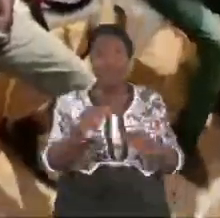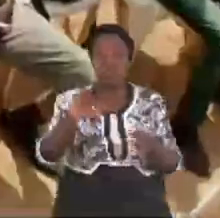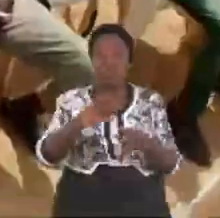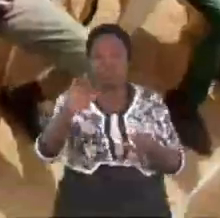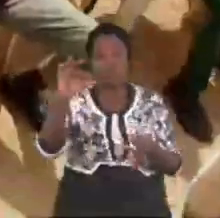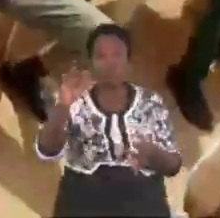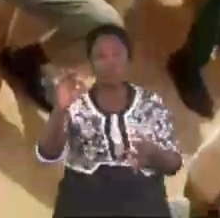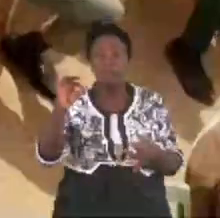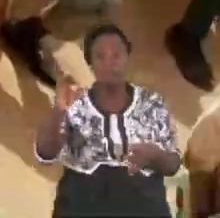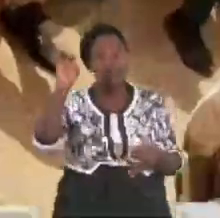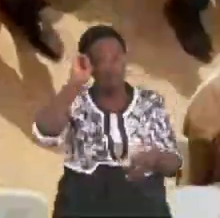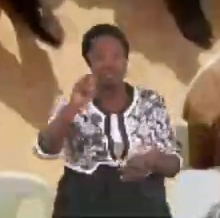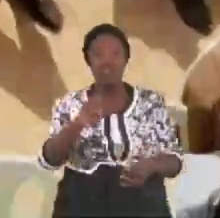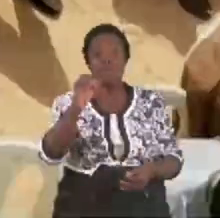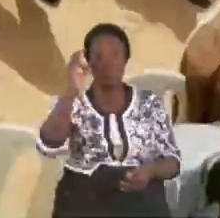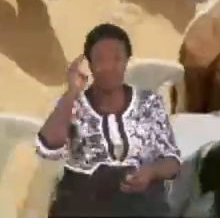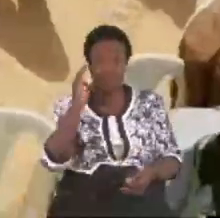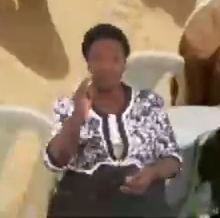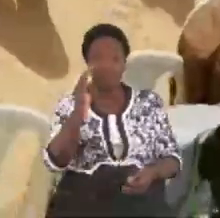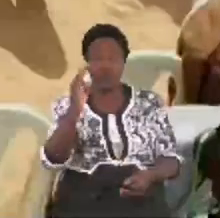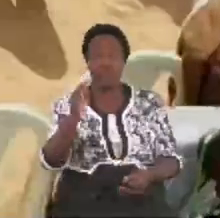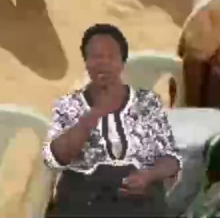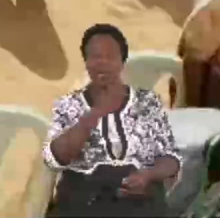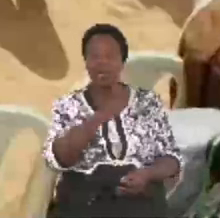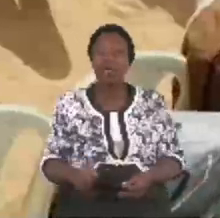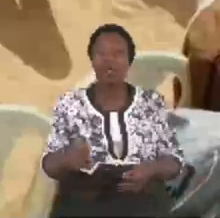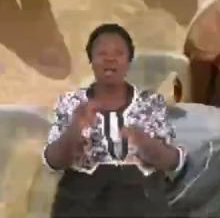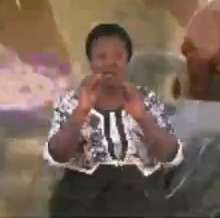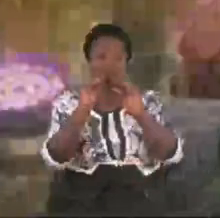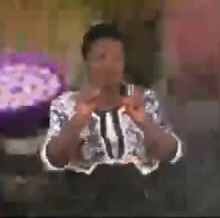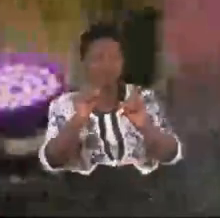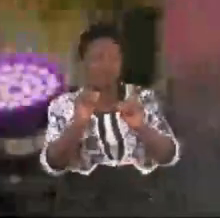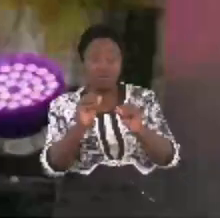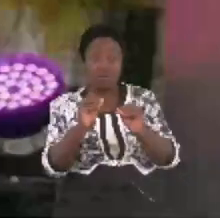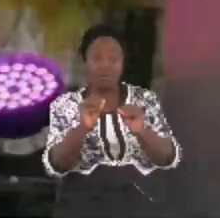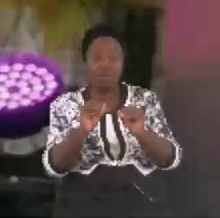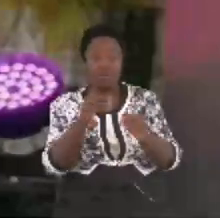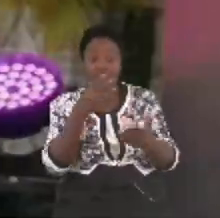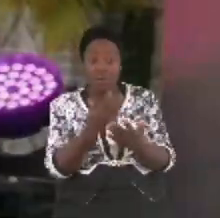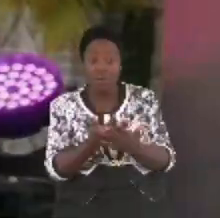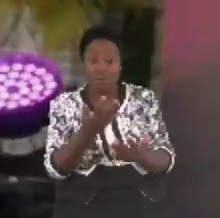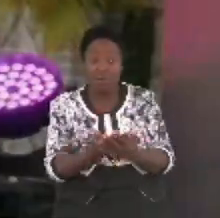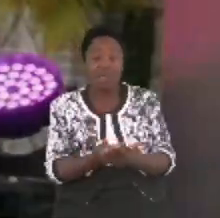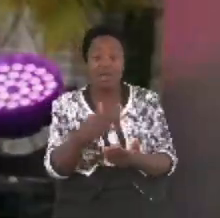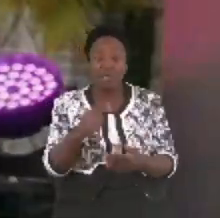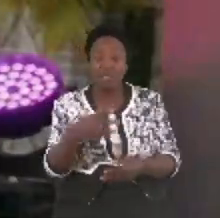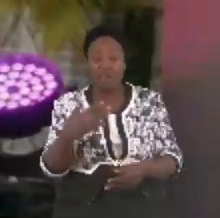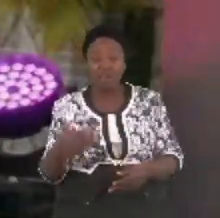Il annonçait et enseignait avec exactitude ce qui concerne Jésus.